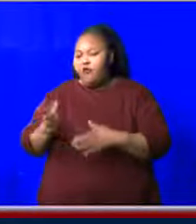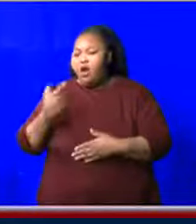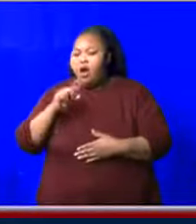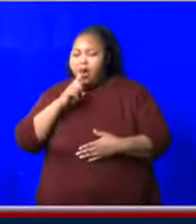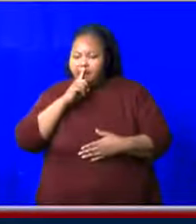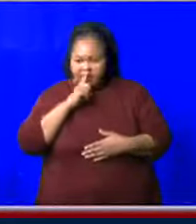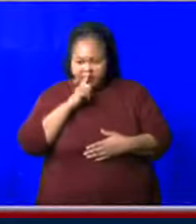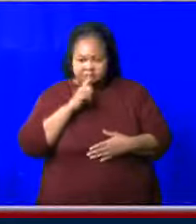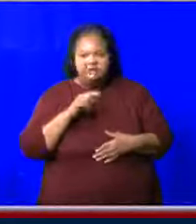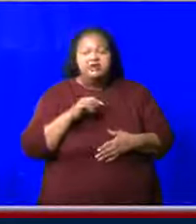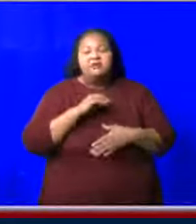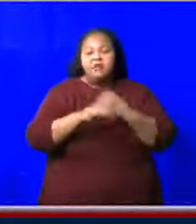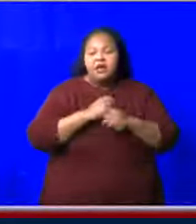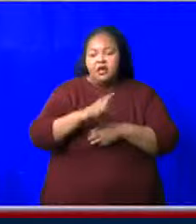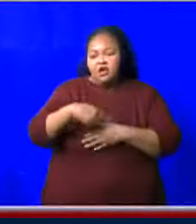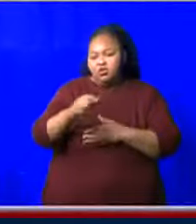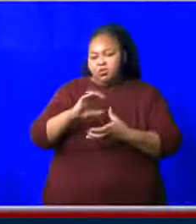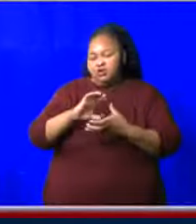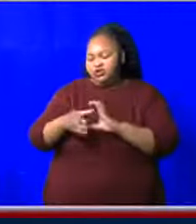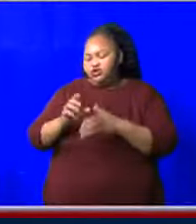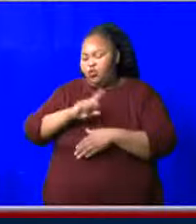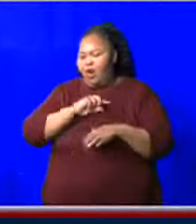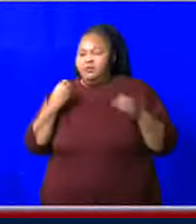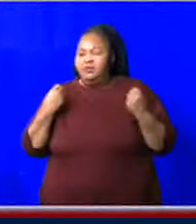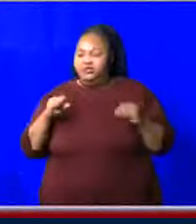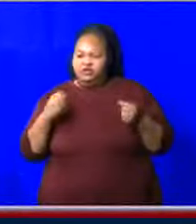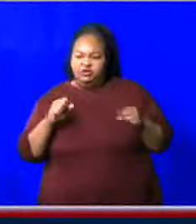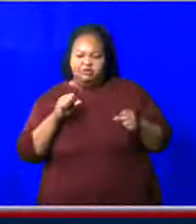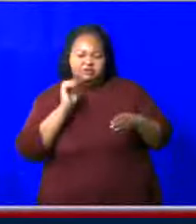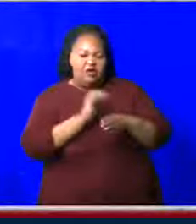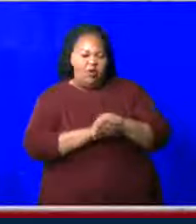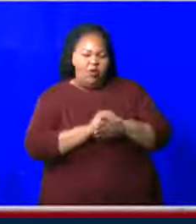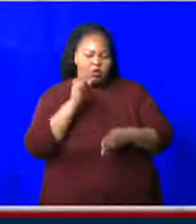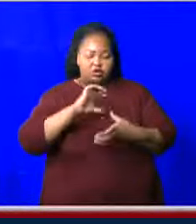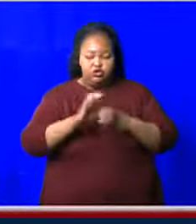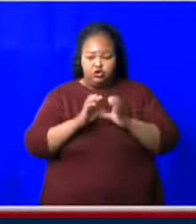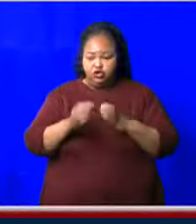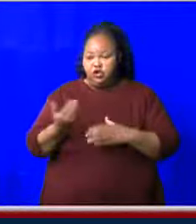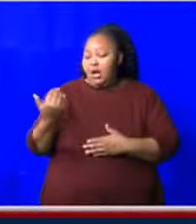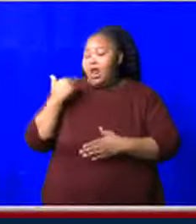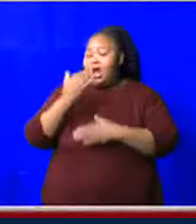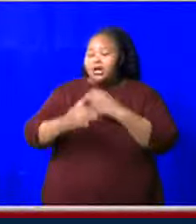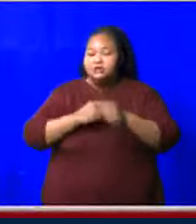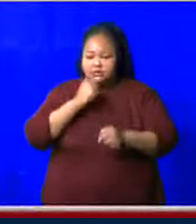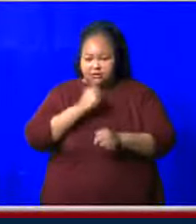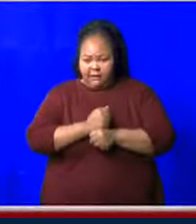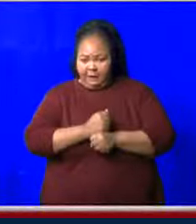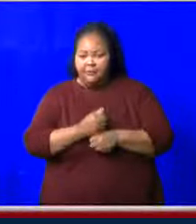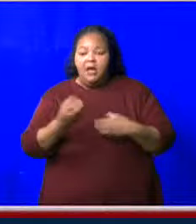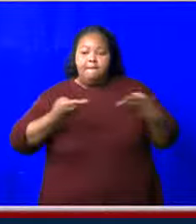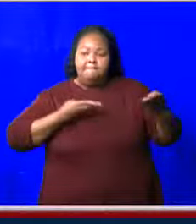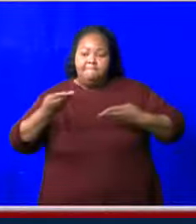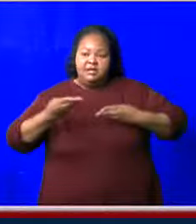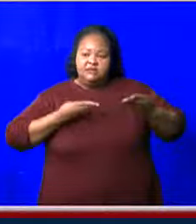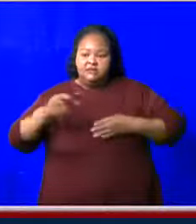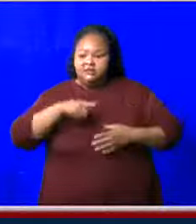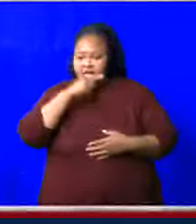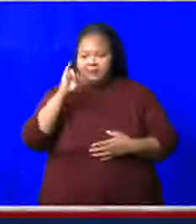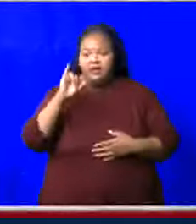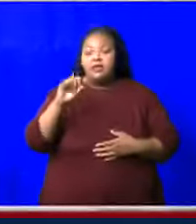kwefema yayo nemishini yokukhicita. Kutsiteke eminyakeni lophelile kwavela inhlaso yelithemba njengoba yonake inyathi